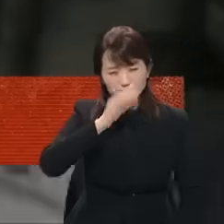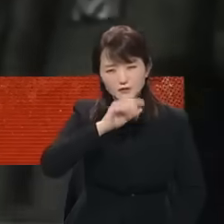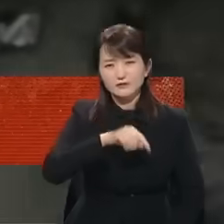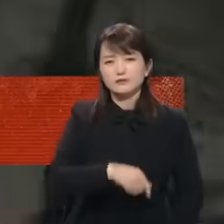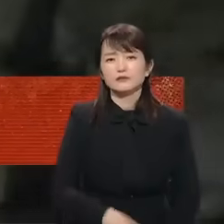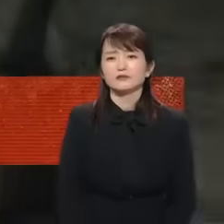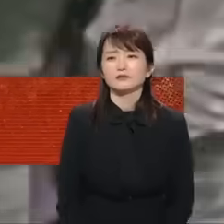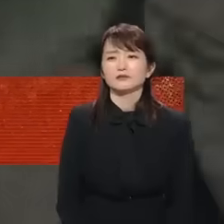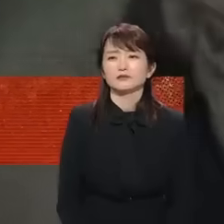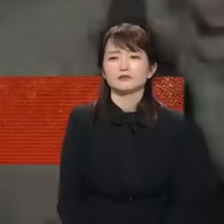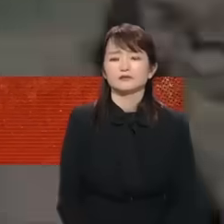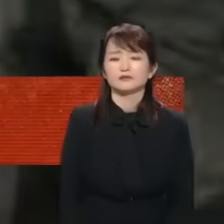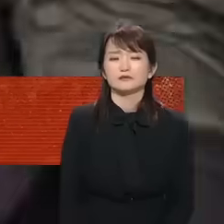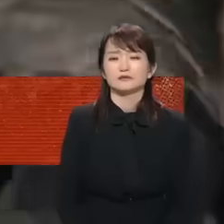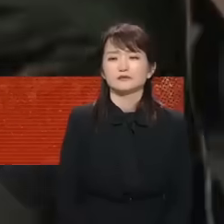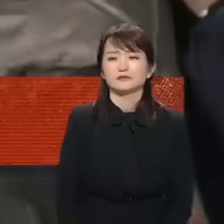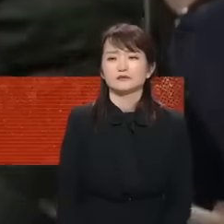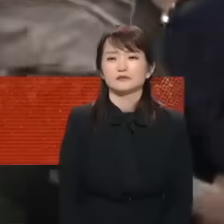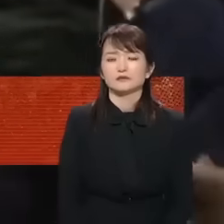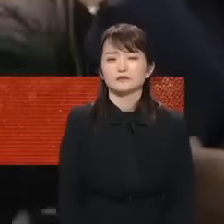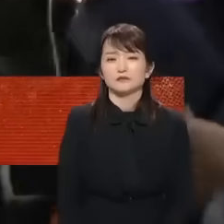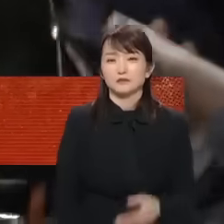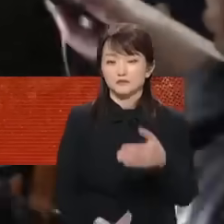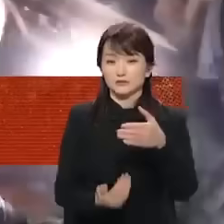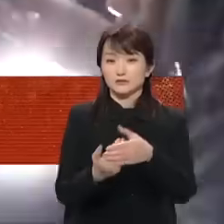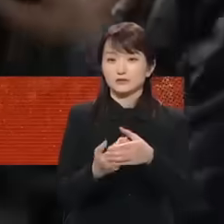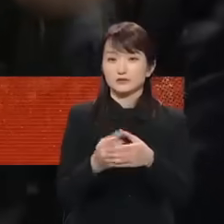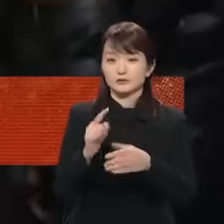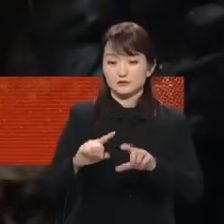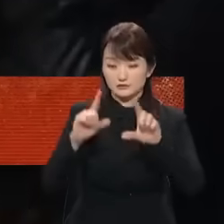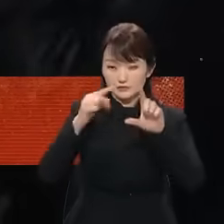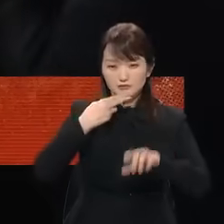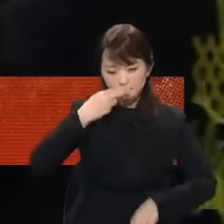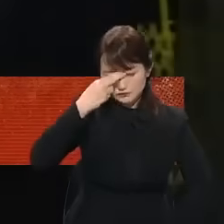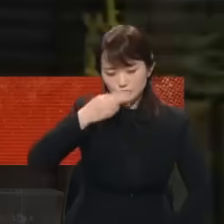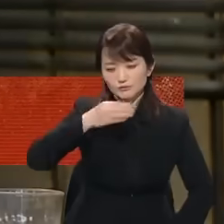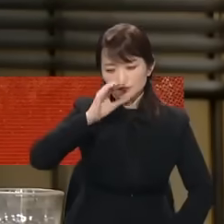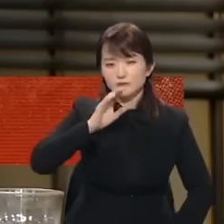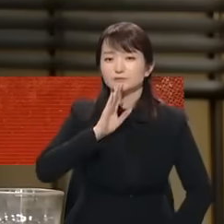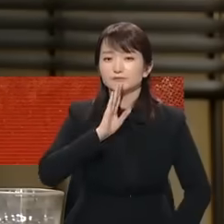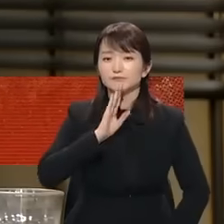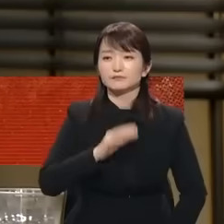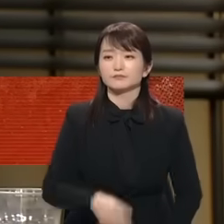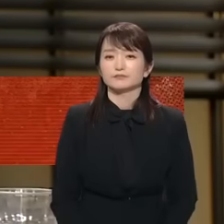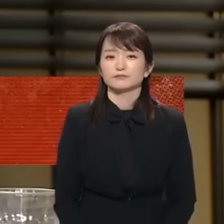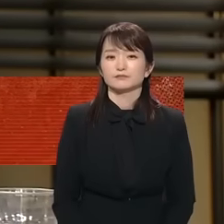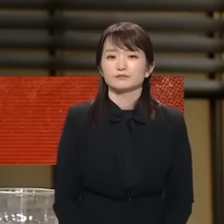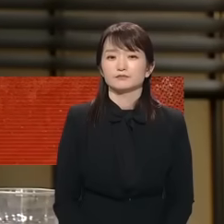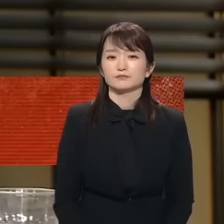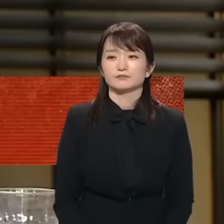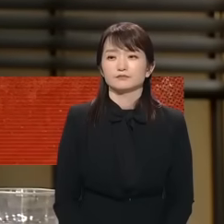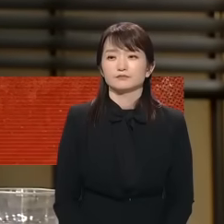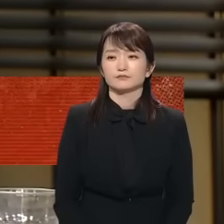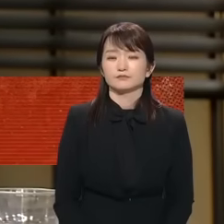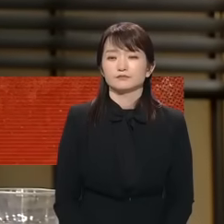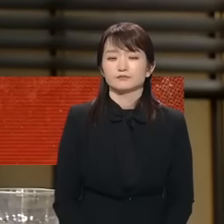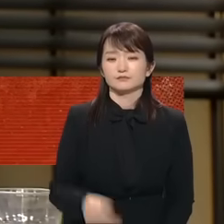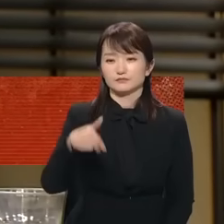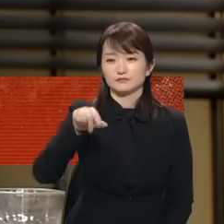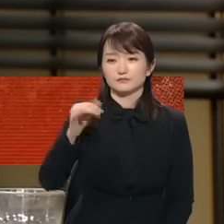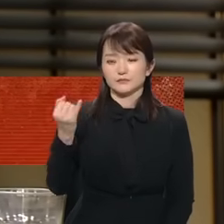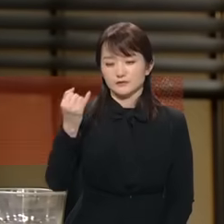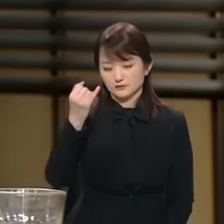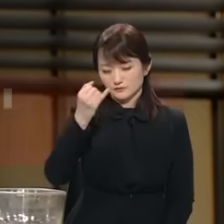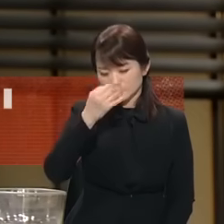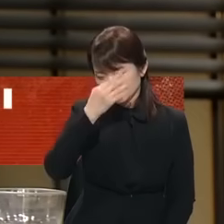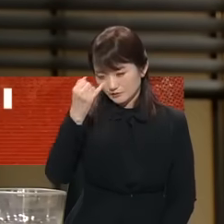마셨습니다 백변호사 님 그까 사건이 일어난 날도 당연히 술을 마셨겠지음 맞습니다 범행 당일도이 전 할머니 야채 가에